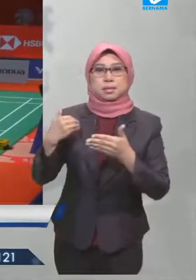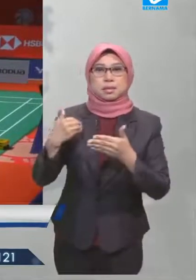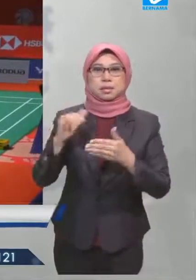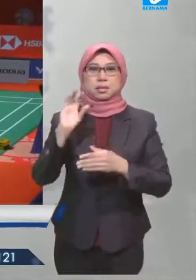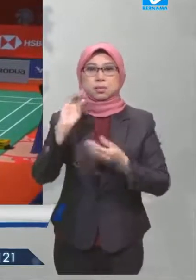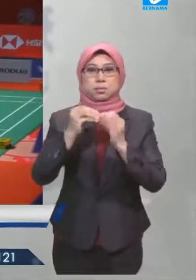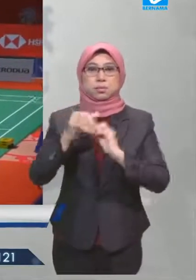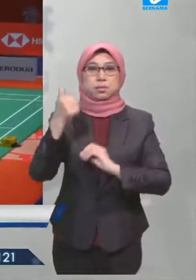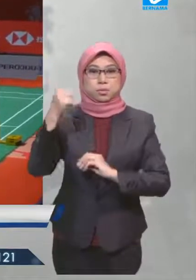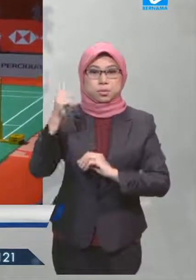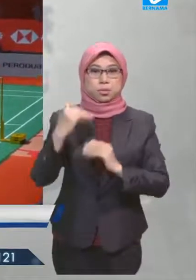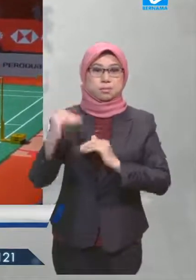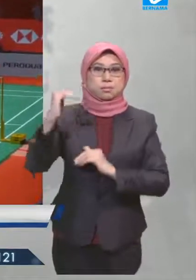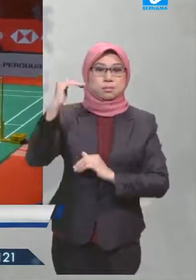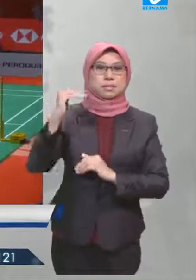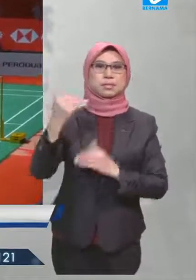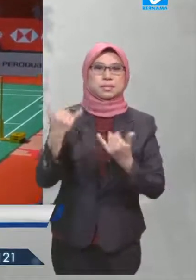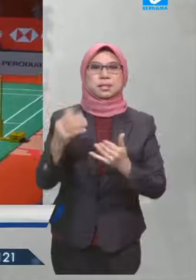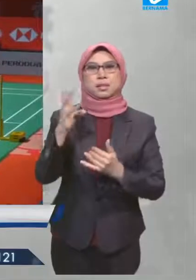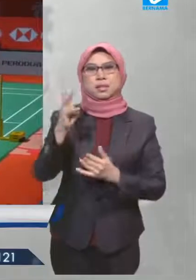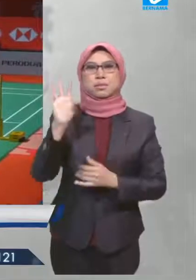ranking ke-10 kini mengumpul